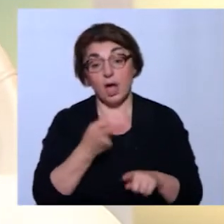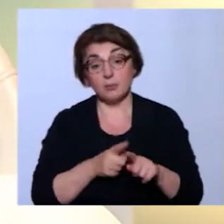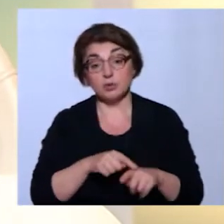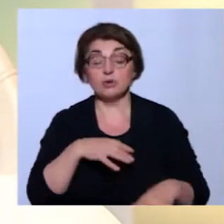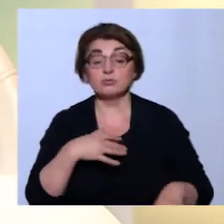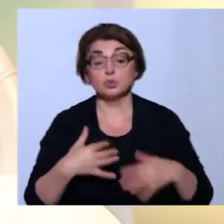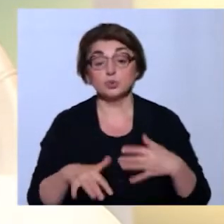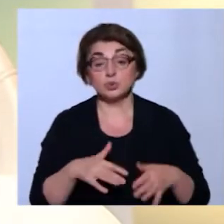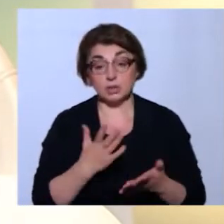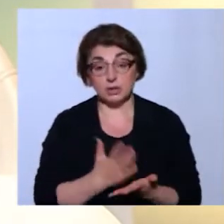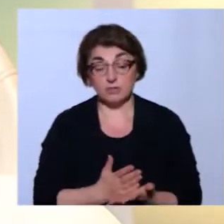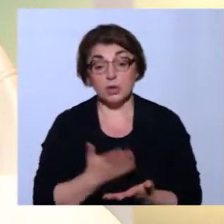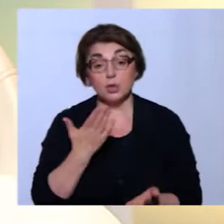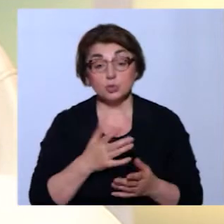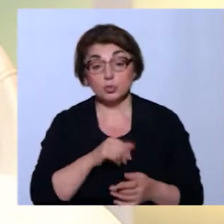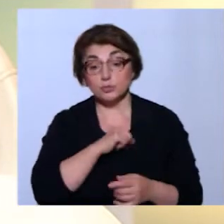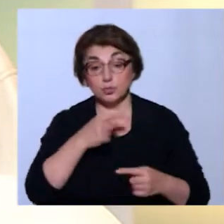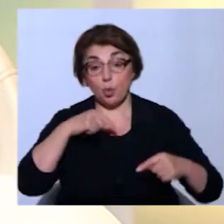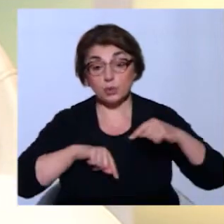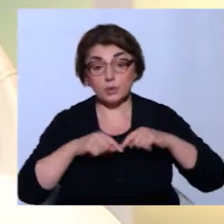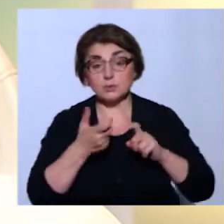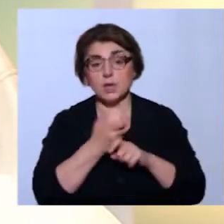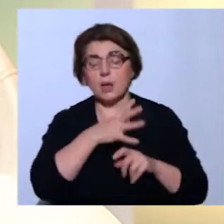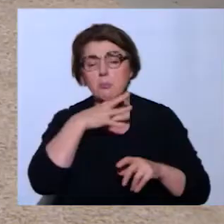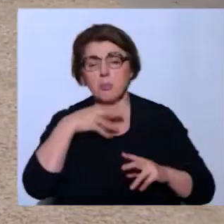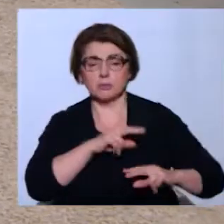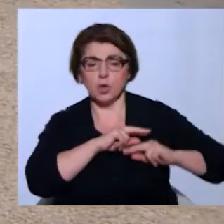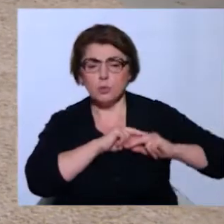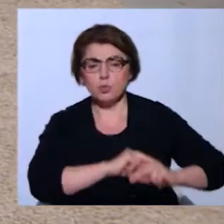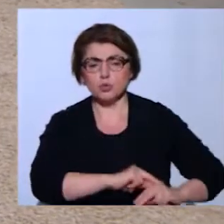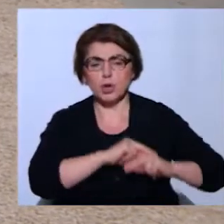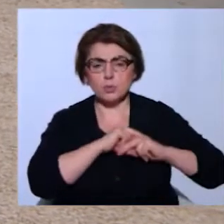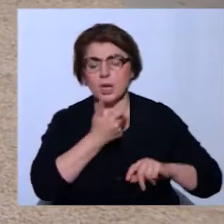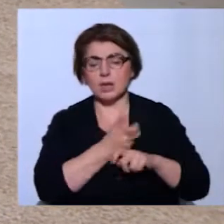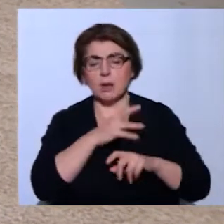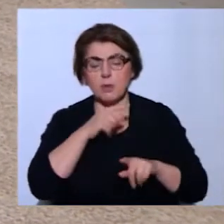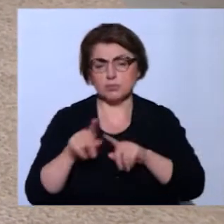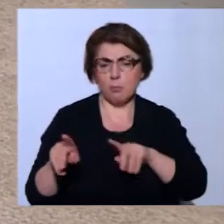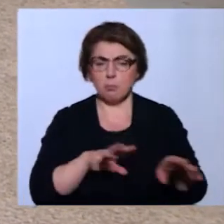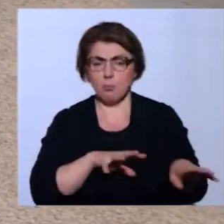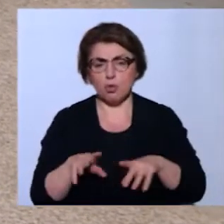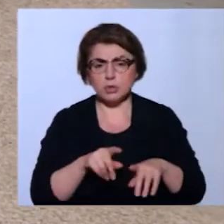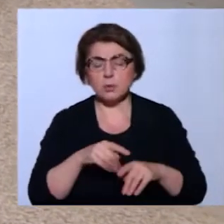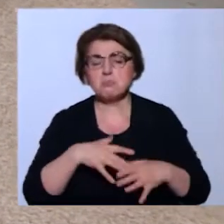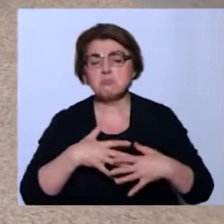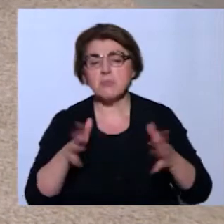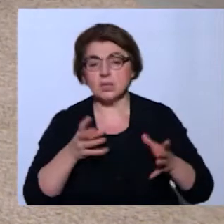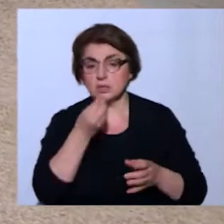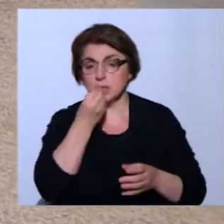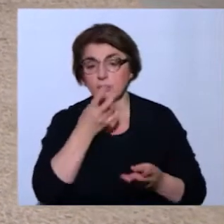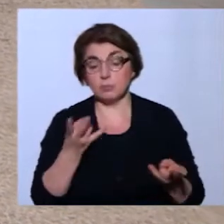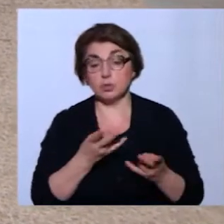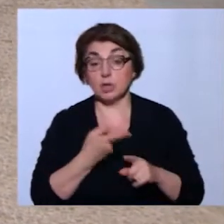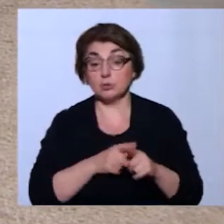უენერგიოდ გრძნობთ თავს. თუ ორგანიზმი ძალიან ბევრს მუშაობს, ძალიან ბევრს მოძრაობს, მას მეტი საკვები სჭირდება, რადგან